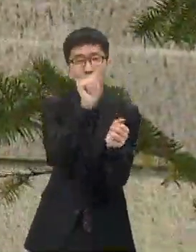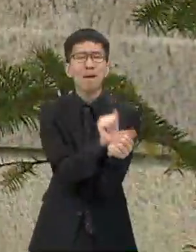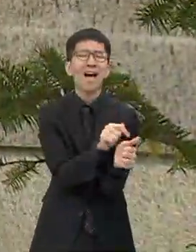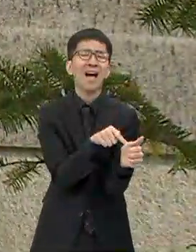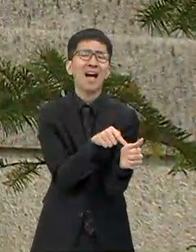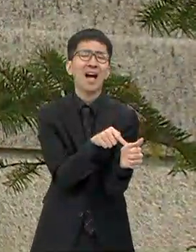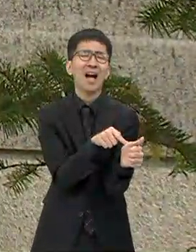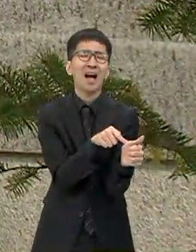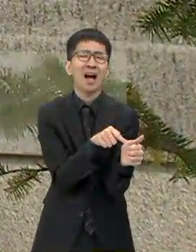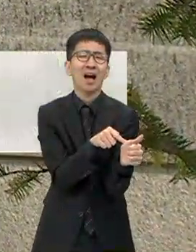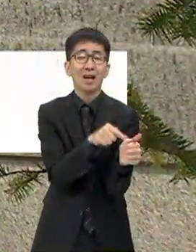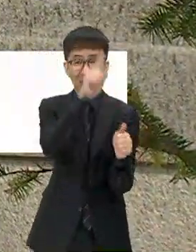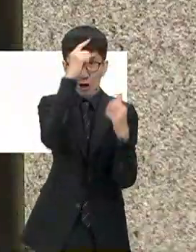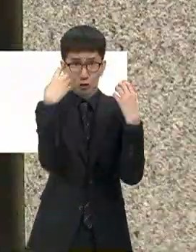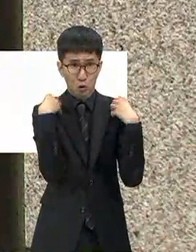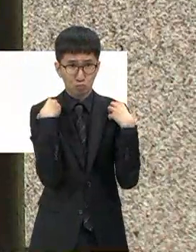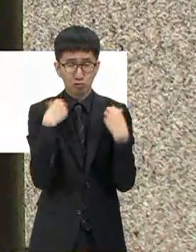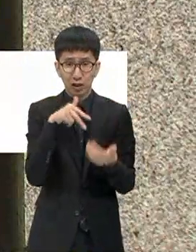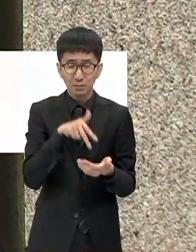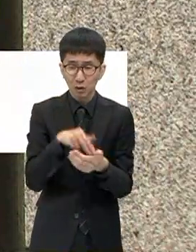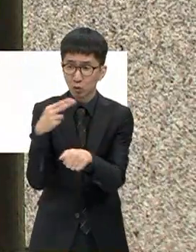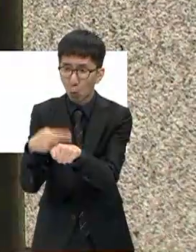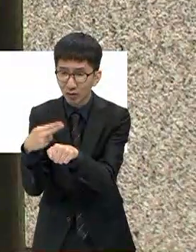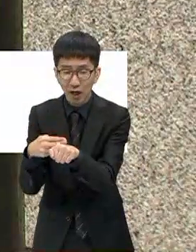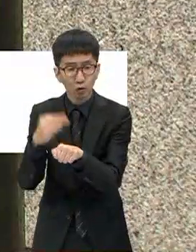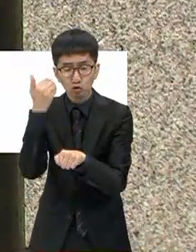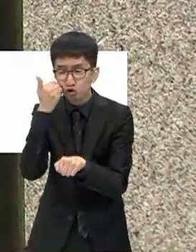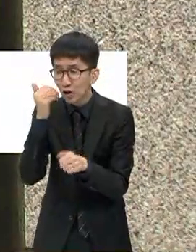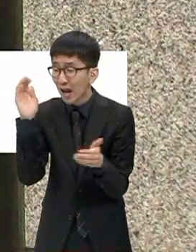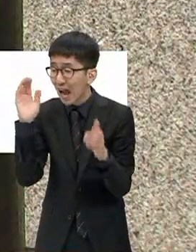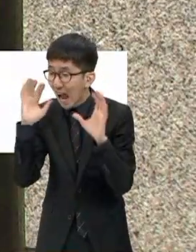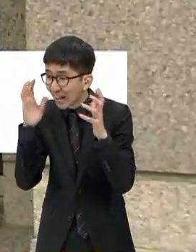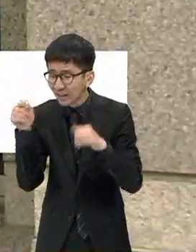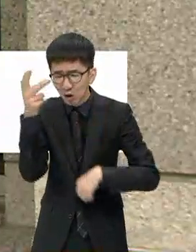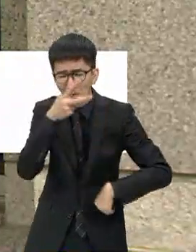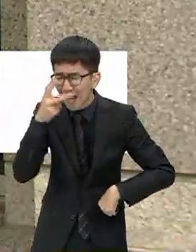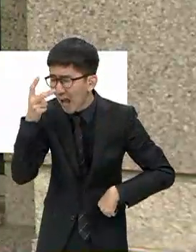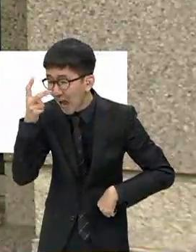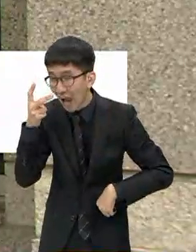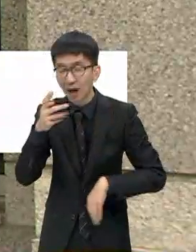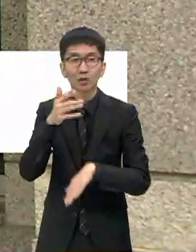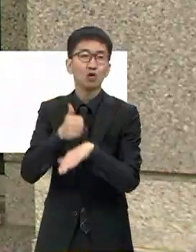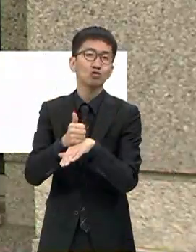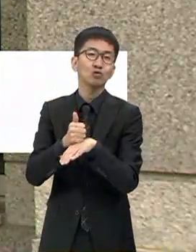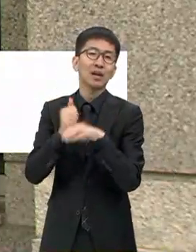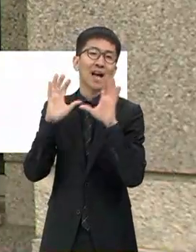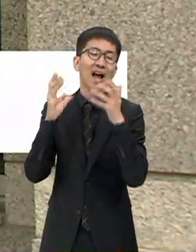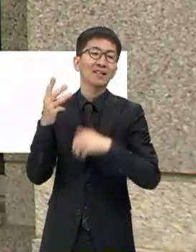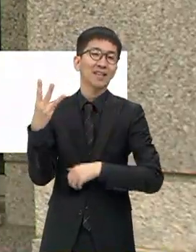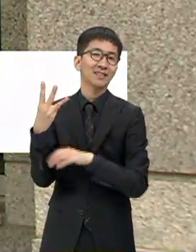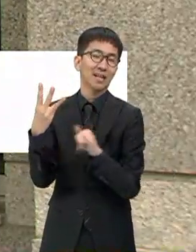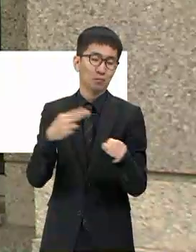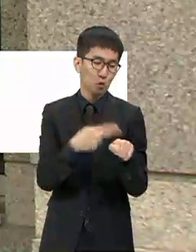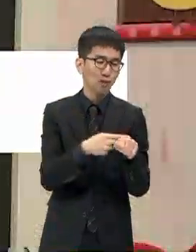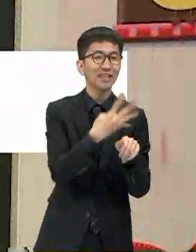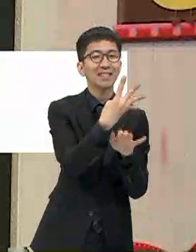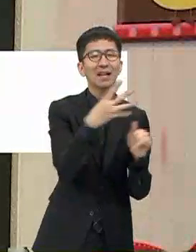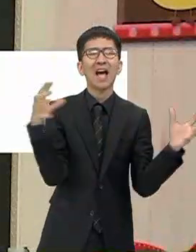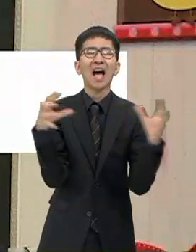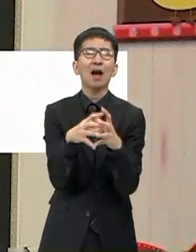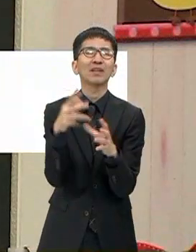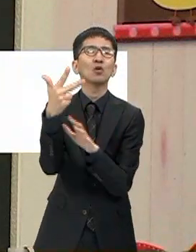방역당국이 원 생과 교사 등 18명을 긴급 검사한 결과 원생 세 명과 교사 4명 등 모두